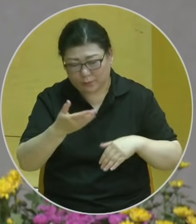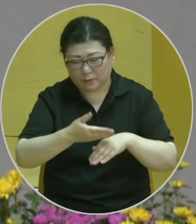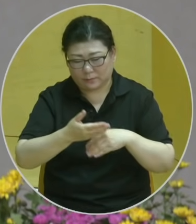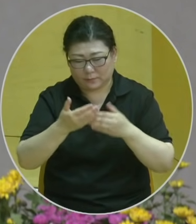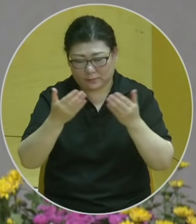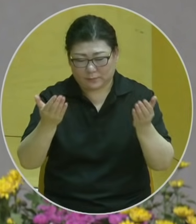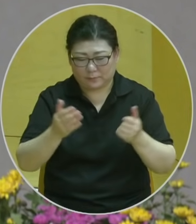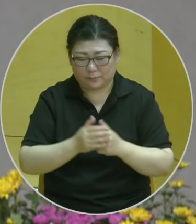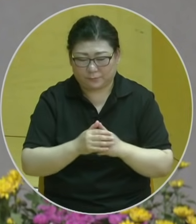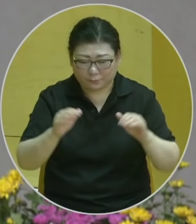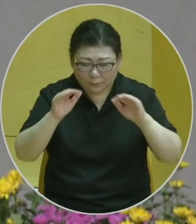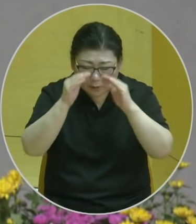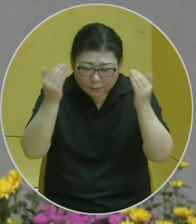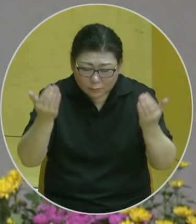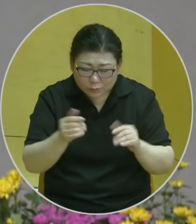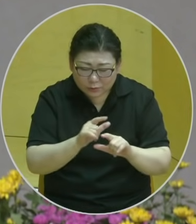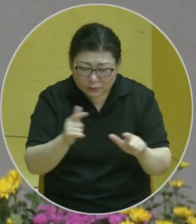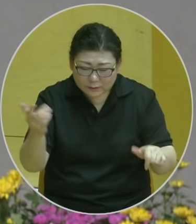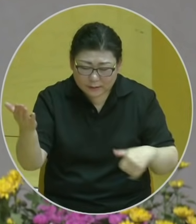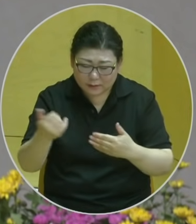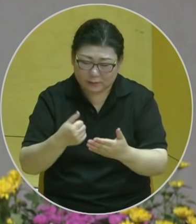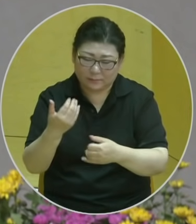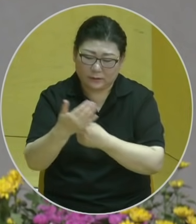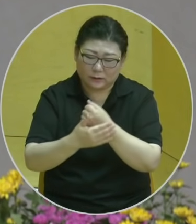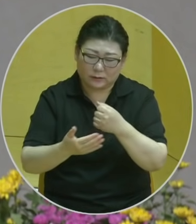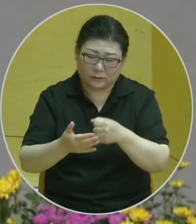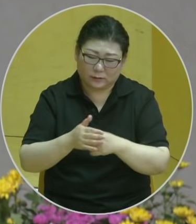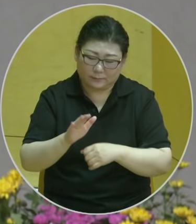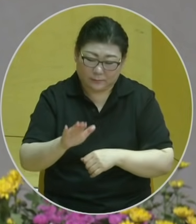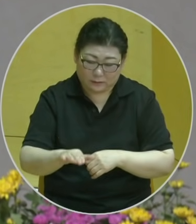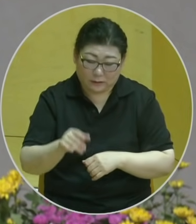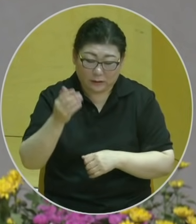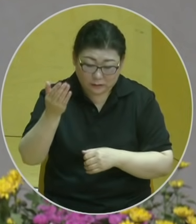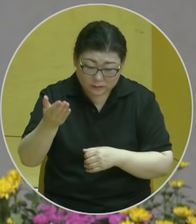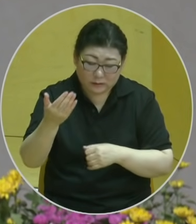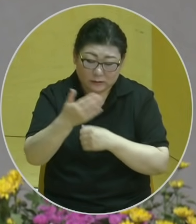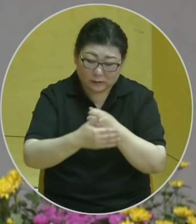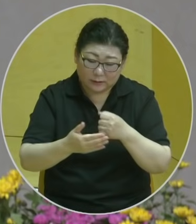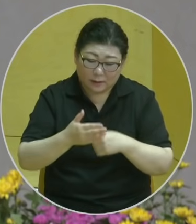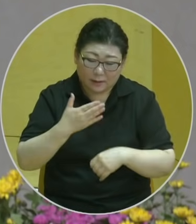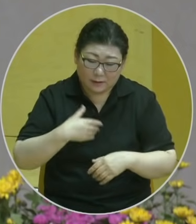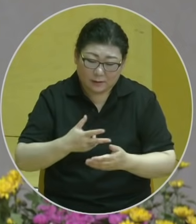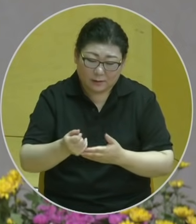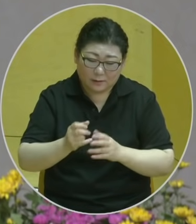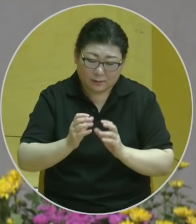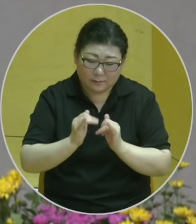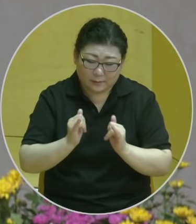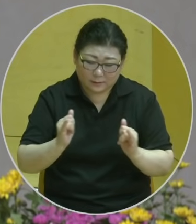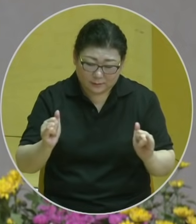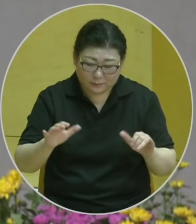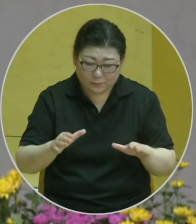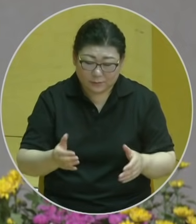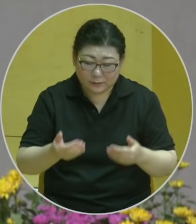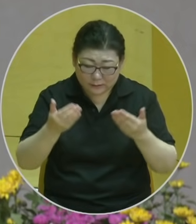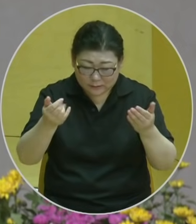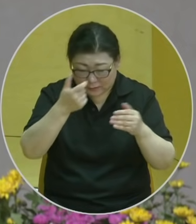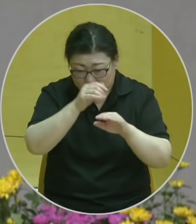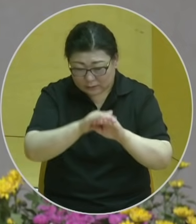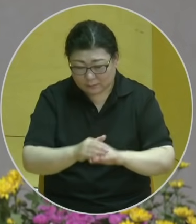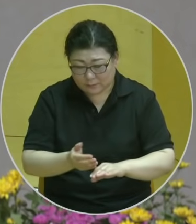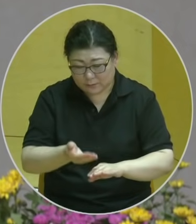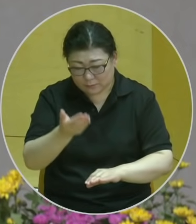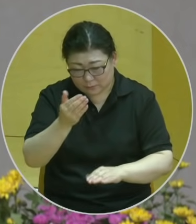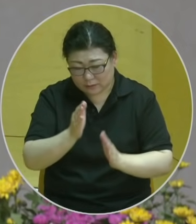드립니다. 모든 것이 하나님의 은혜입니다. 그 은혜를 아는 주의 백성들이 오늘 드리는 예배 위에